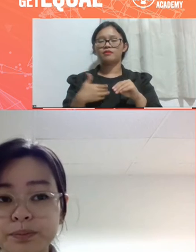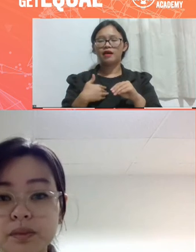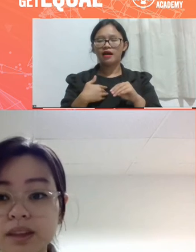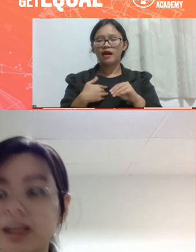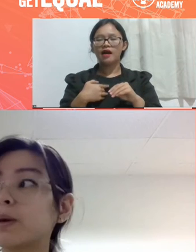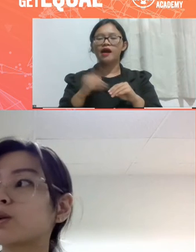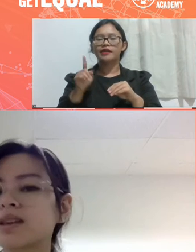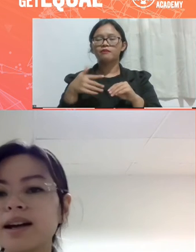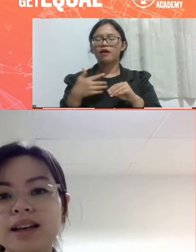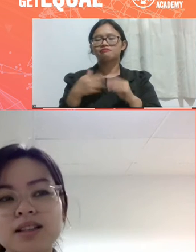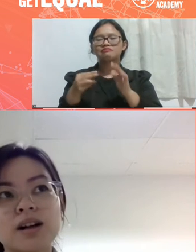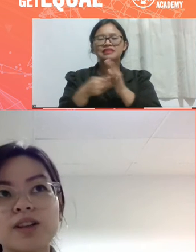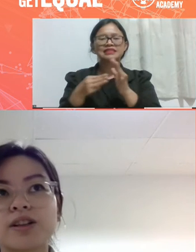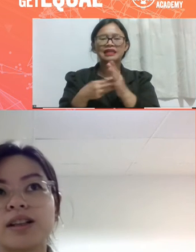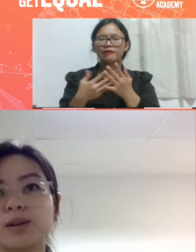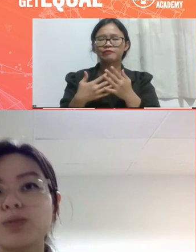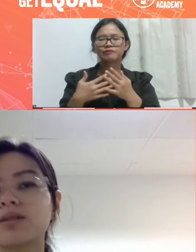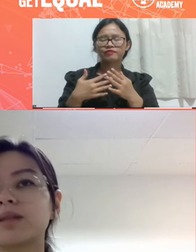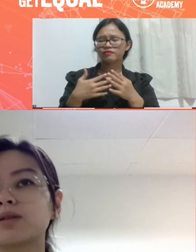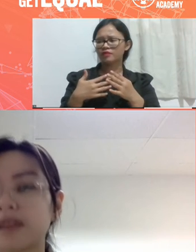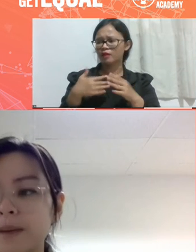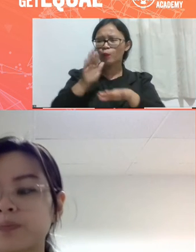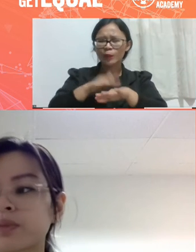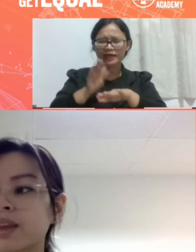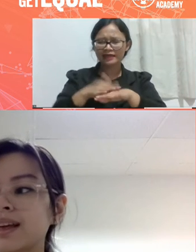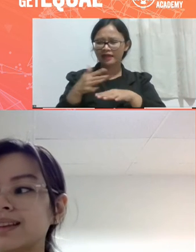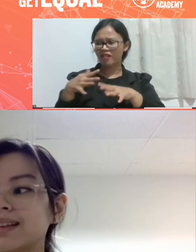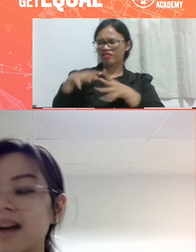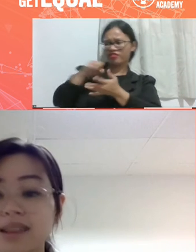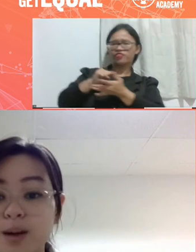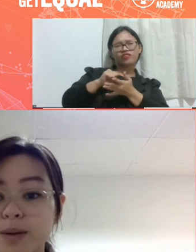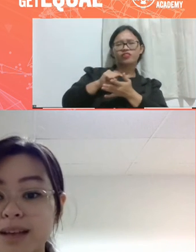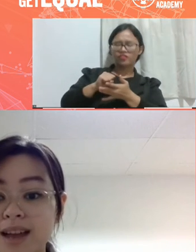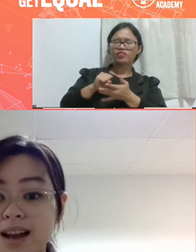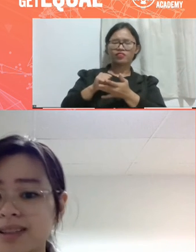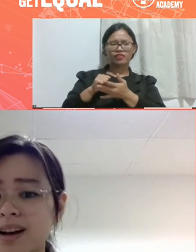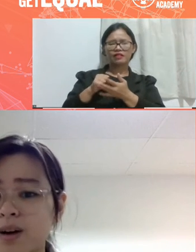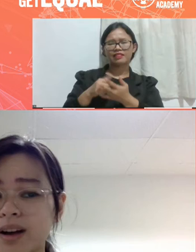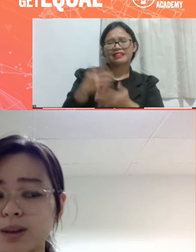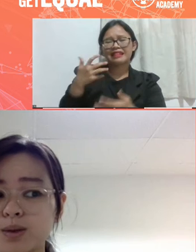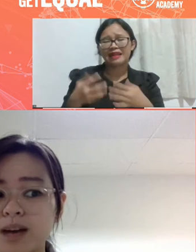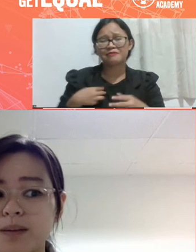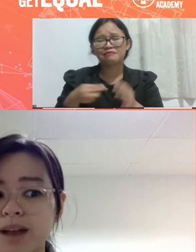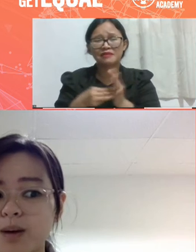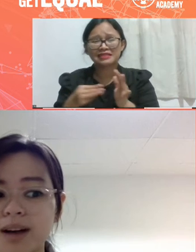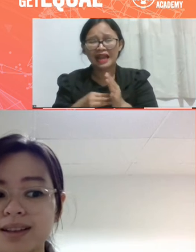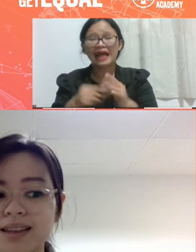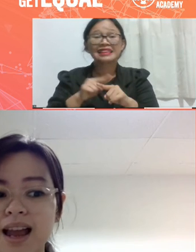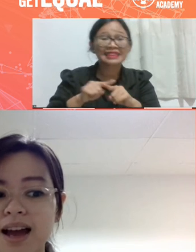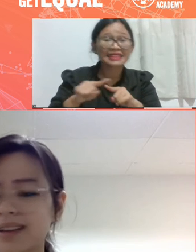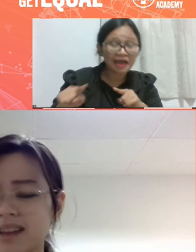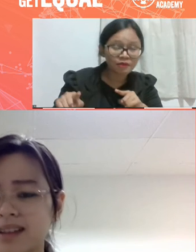ini. Yang menurut saya cancel culture itu sebetulnya tidak selalu bermasalah jika orang itu sudah